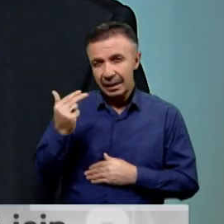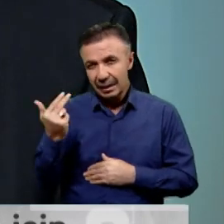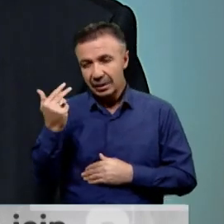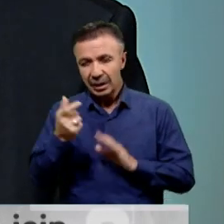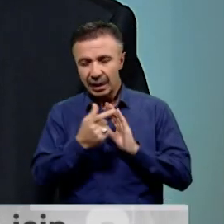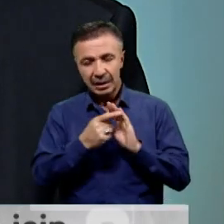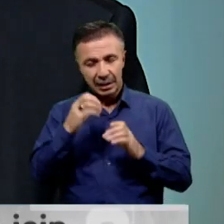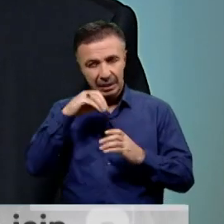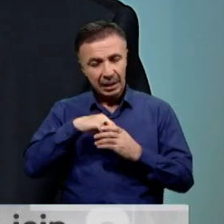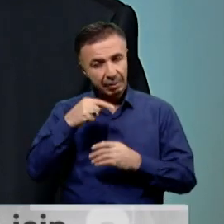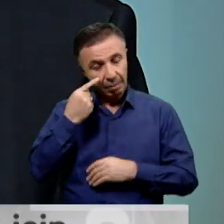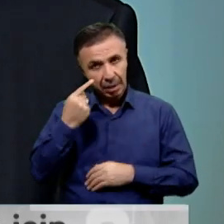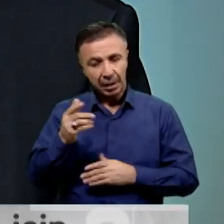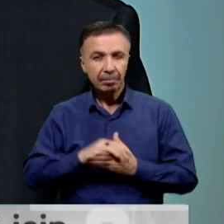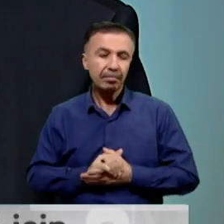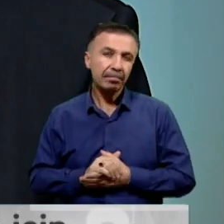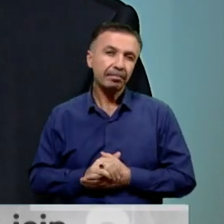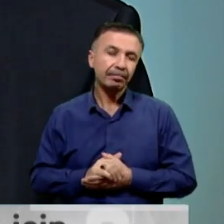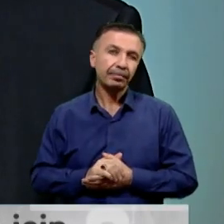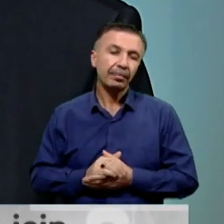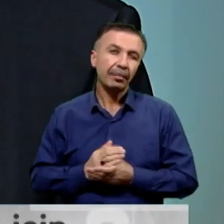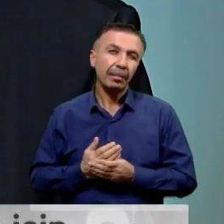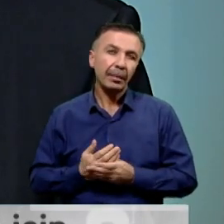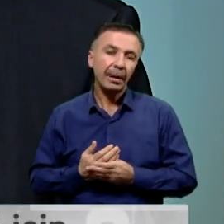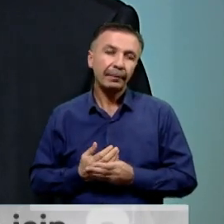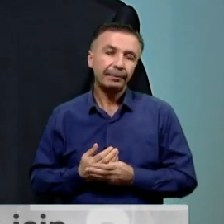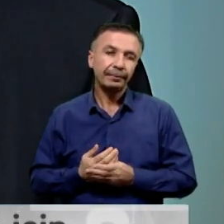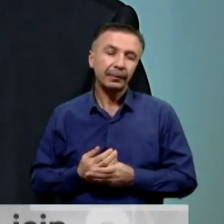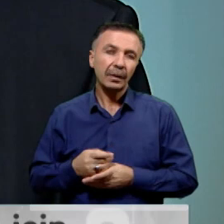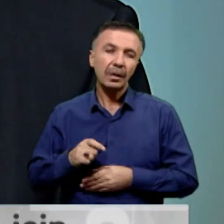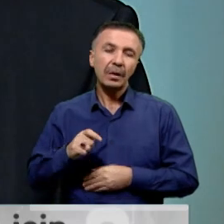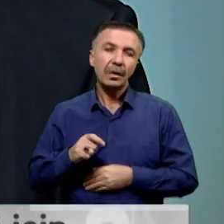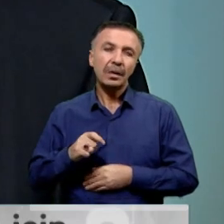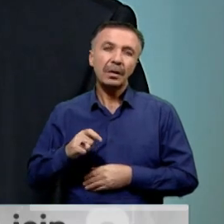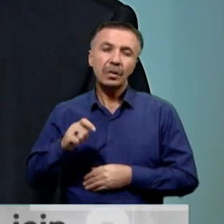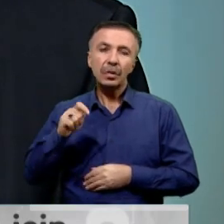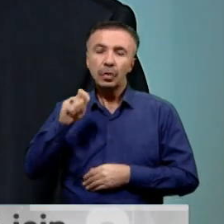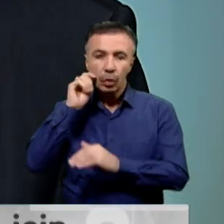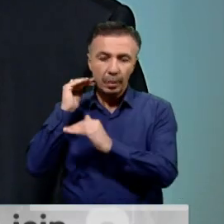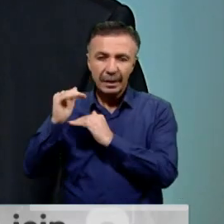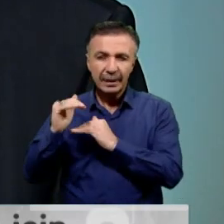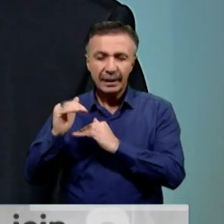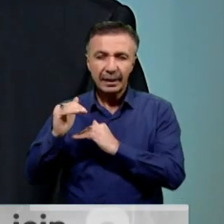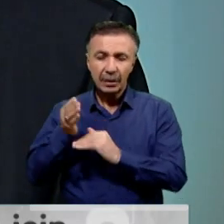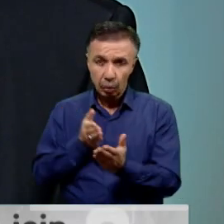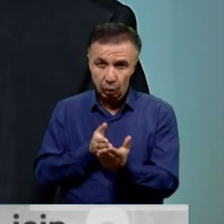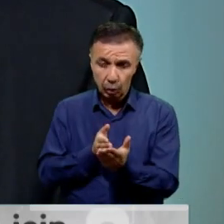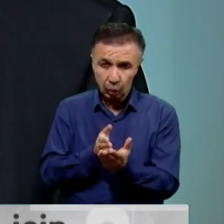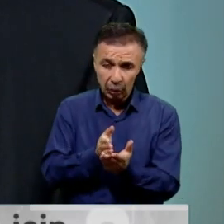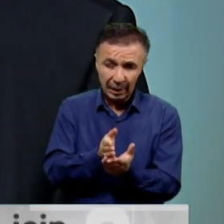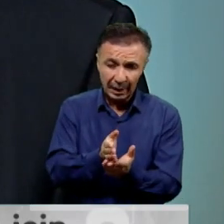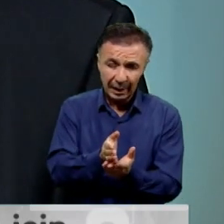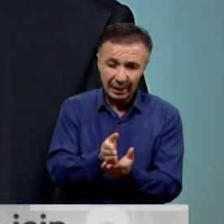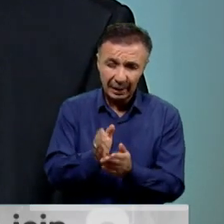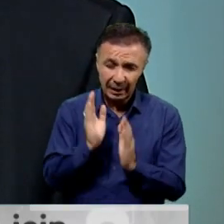Yunus aleyhisselamın ümmeti yola gelmediği için kızgınlıkla kaçışı var.